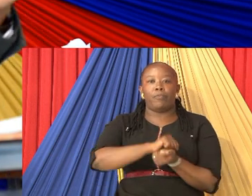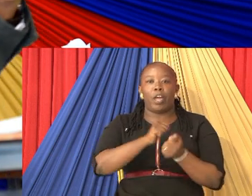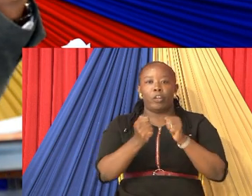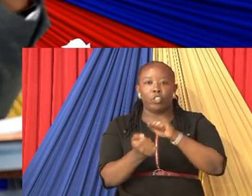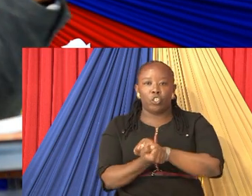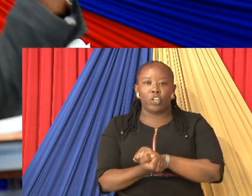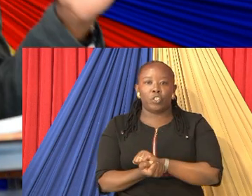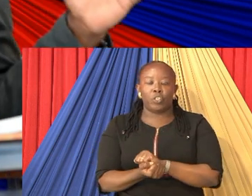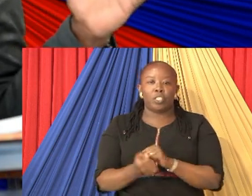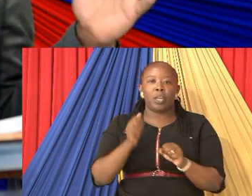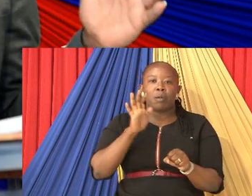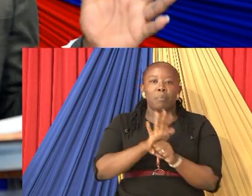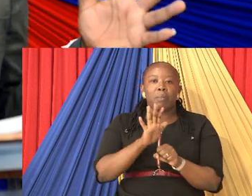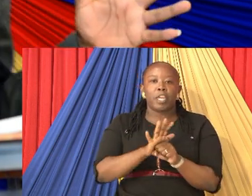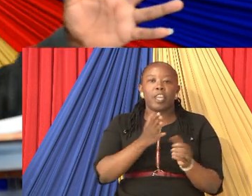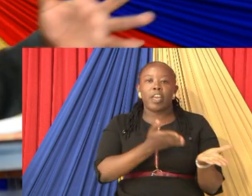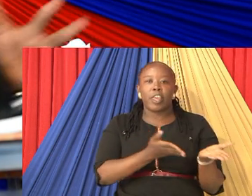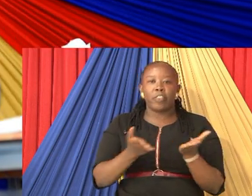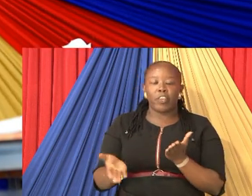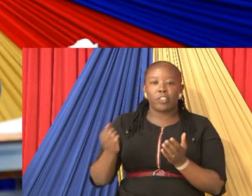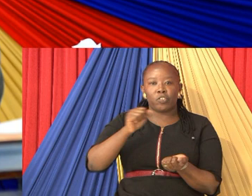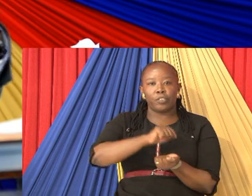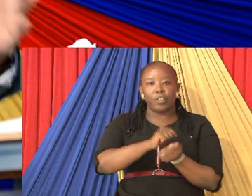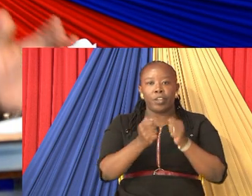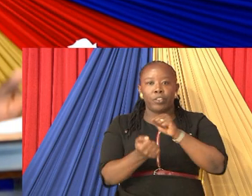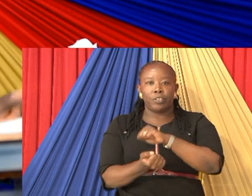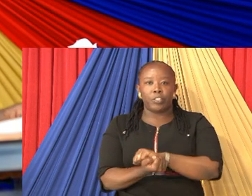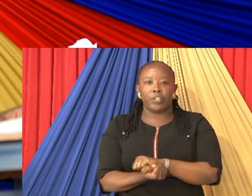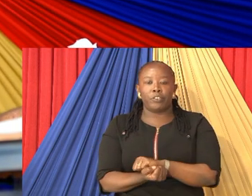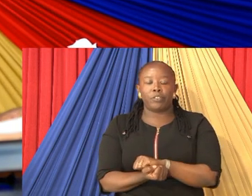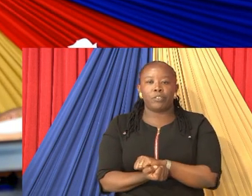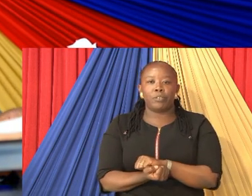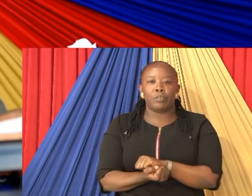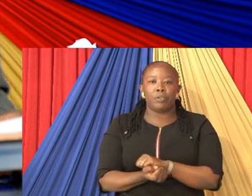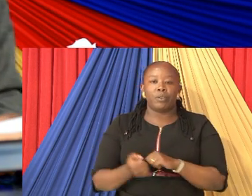mengi yanabadilika. Tunaingia labda tukifadhaika mioyoni,